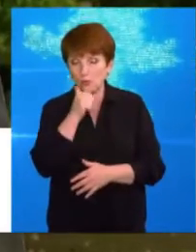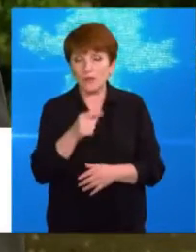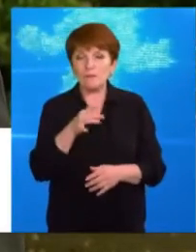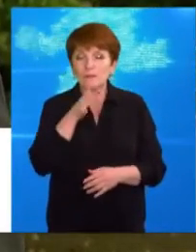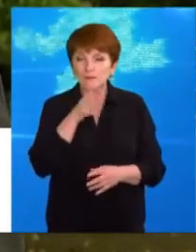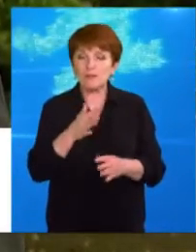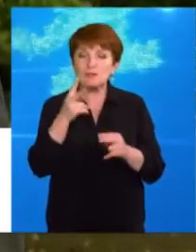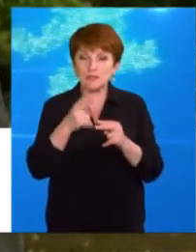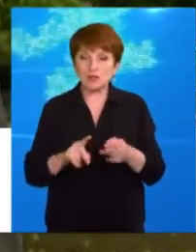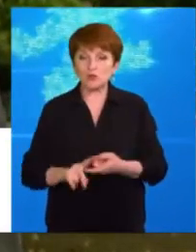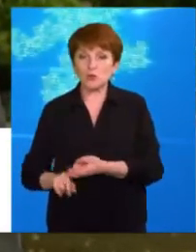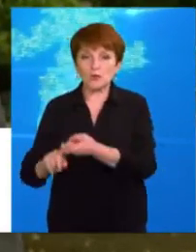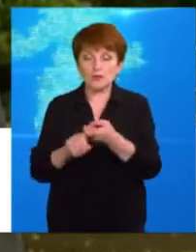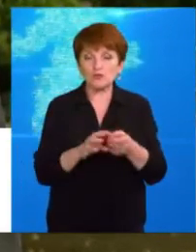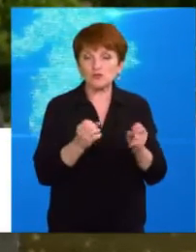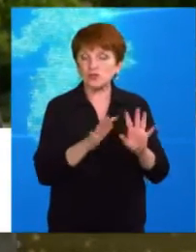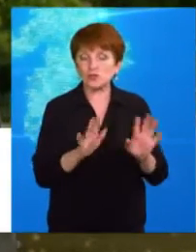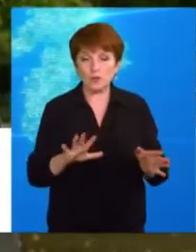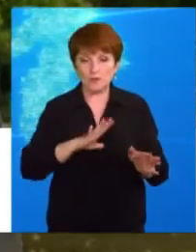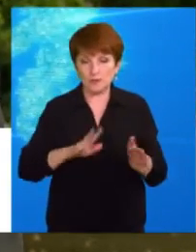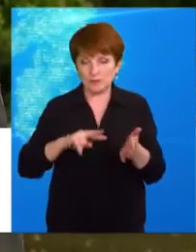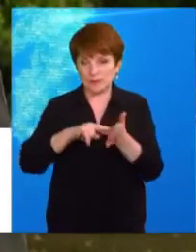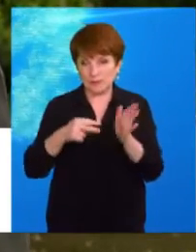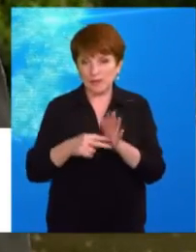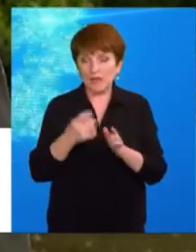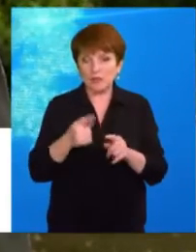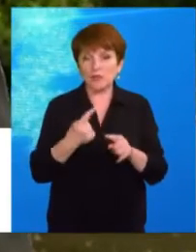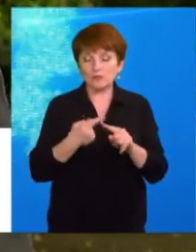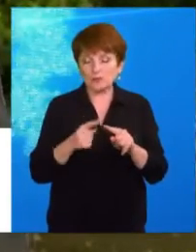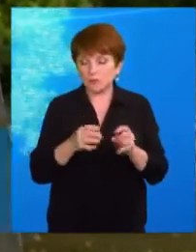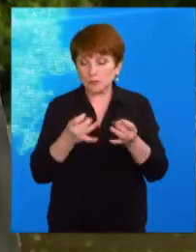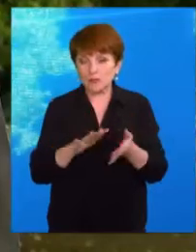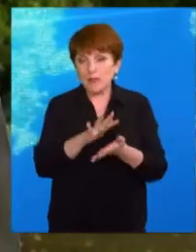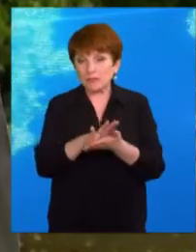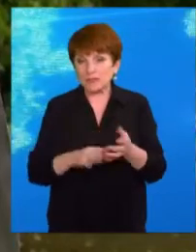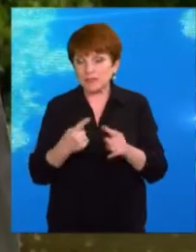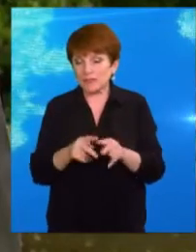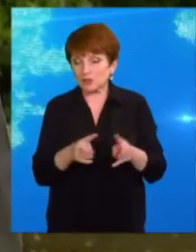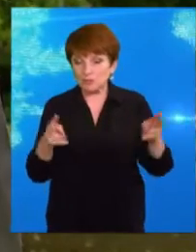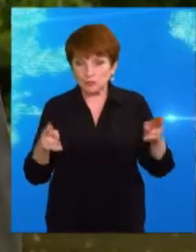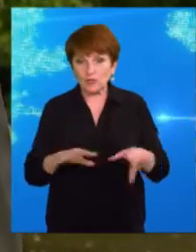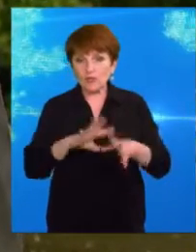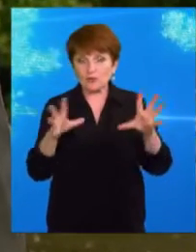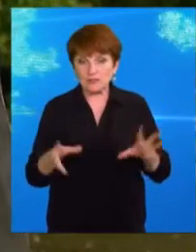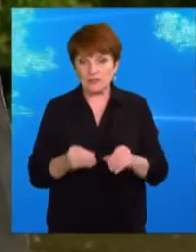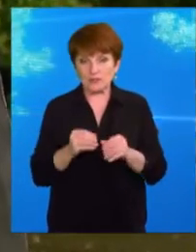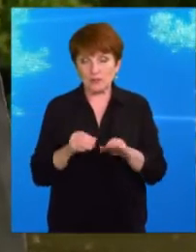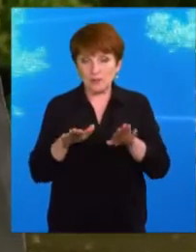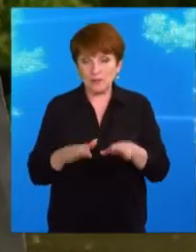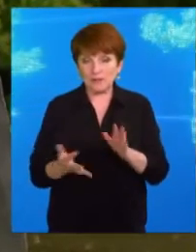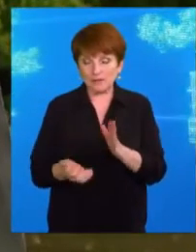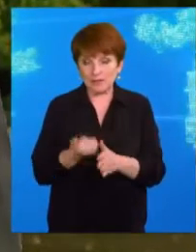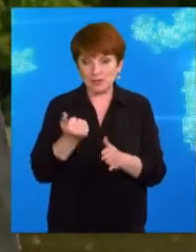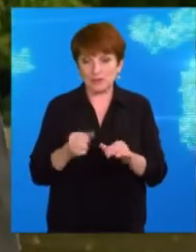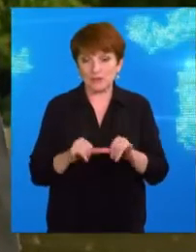но коронавирус-то никто не планировал. И вопрос такой, продлить этот период, чтобы в конечном итоге все точки роста нашли себе и